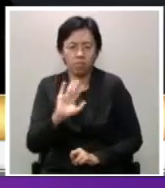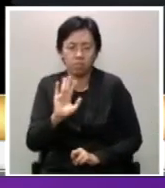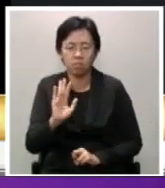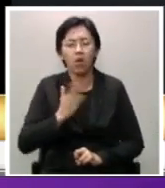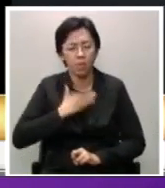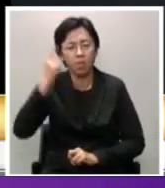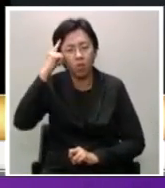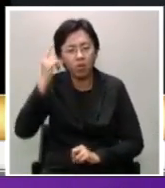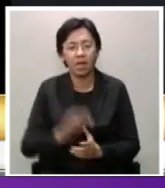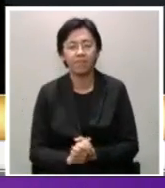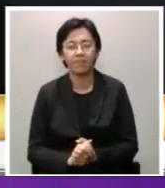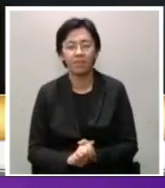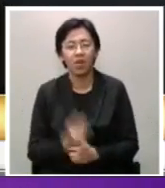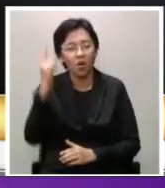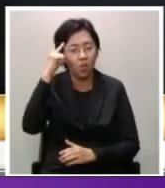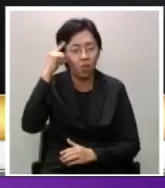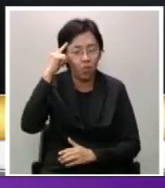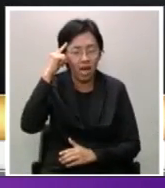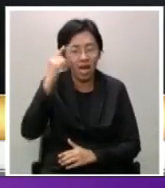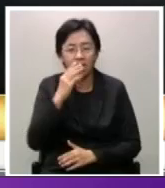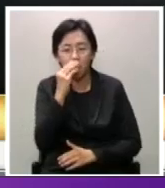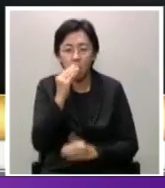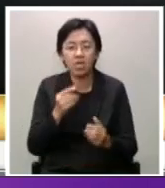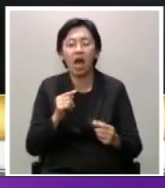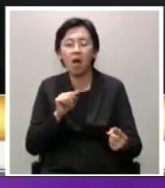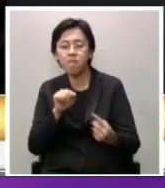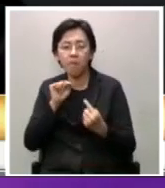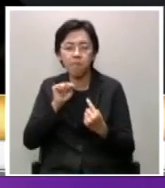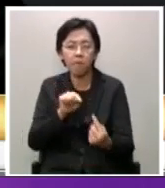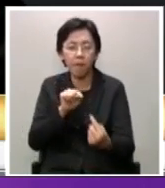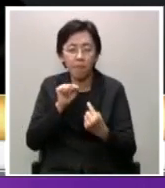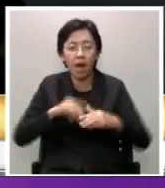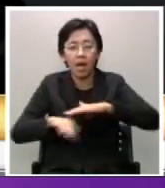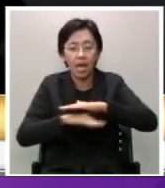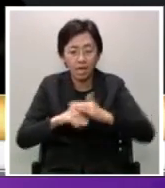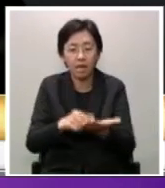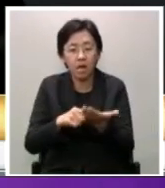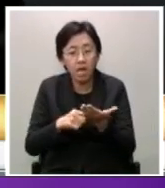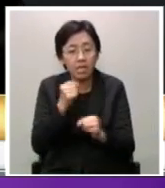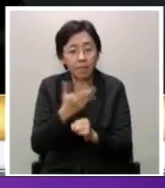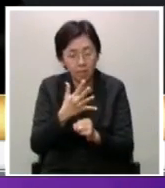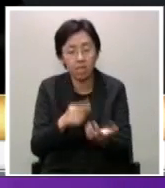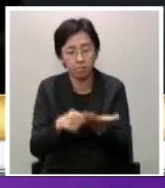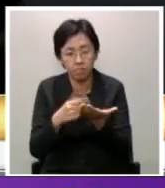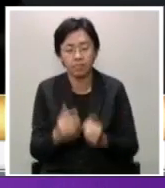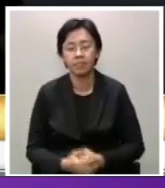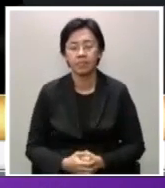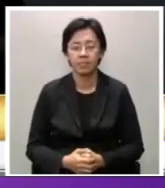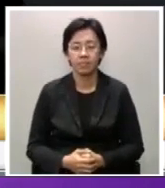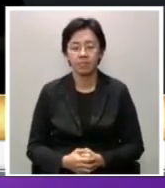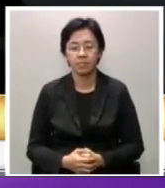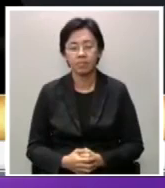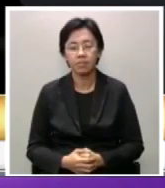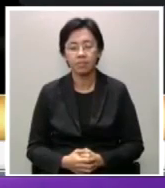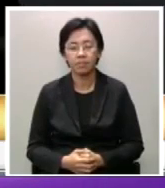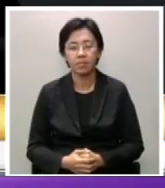มรู้เดี๋ยวท่านก็จะก็ถ้าพูดตอบโต้มาเรื่องนี้ท่านเอาหลักฐานมายืนยันว่าไม่ได้ทำกันแล้วกันนะเพราะนั้นการ